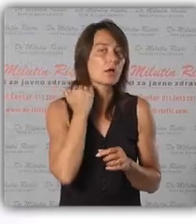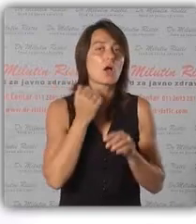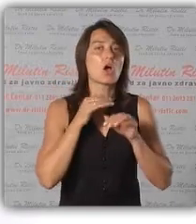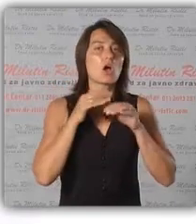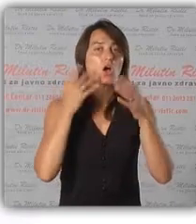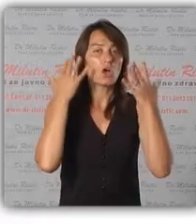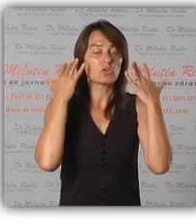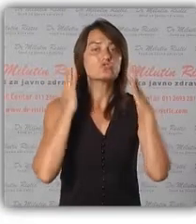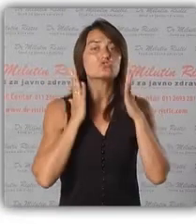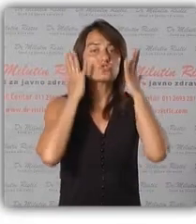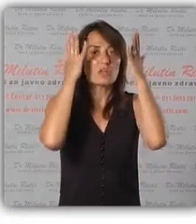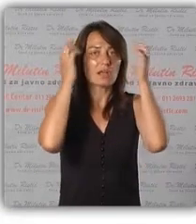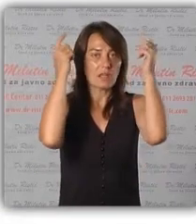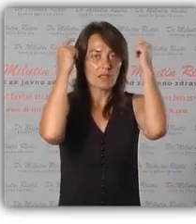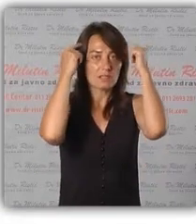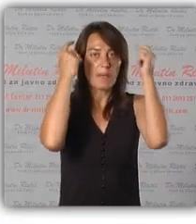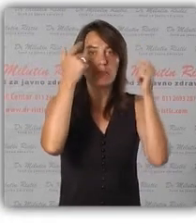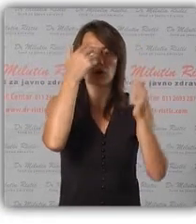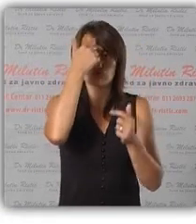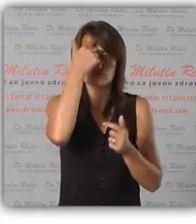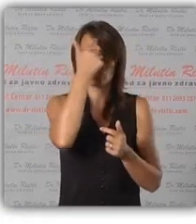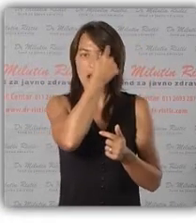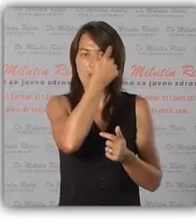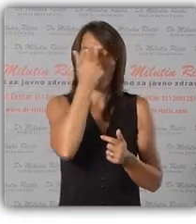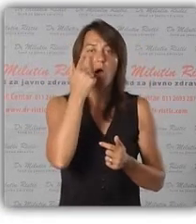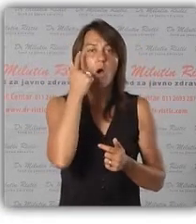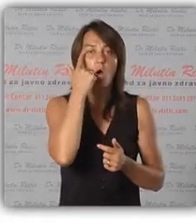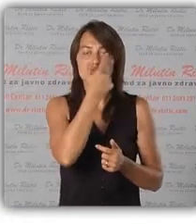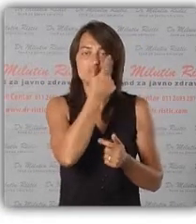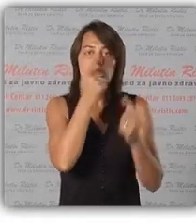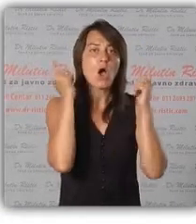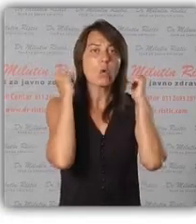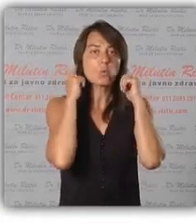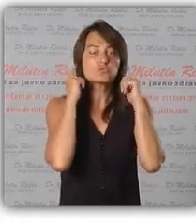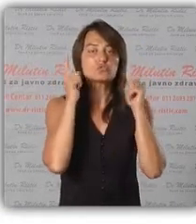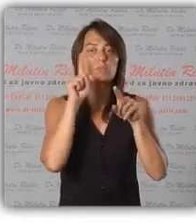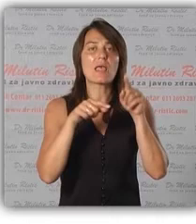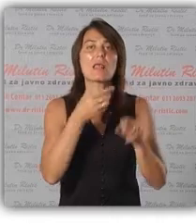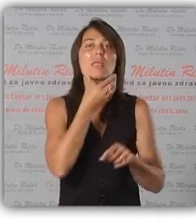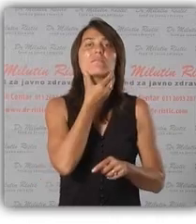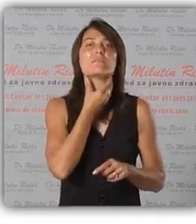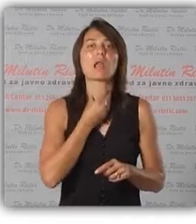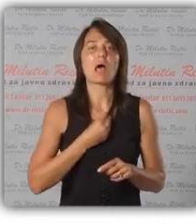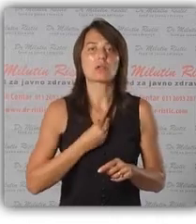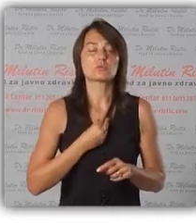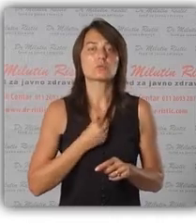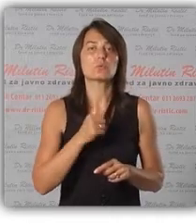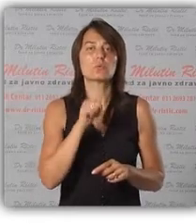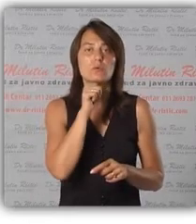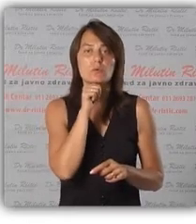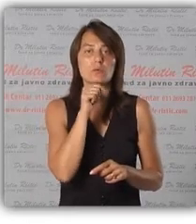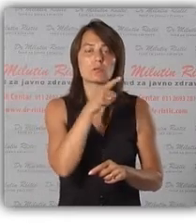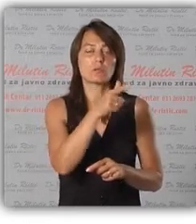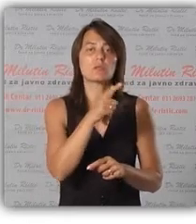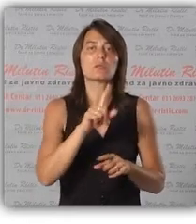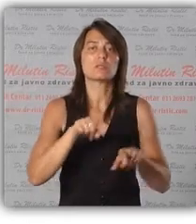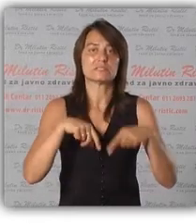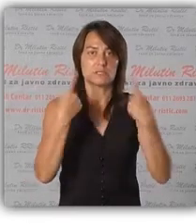delu glave, ali se širi prema temenu, prema čelu, očima, ušima ili prema vratu.